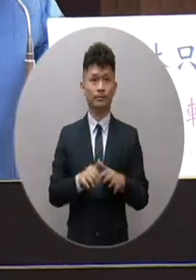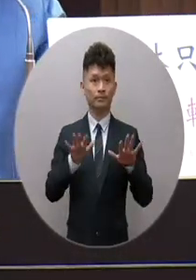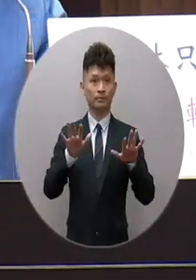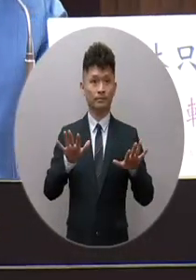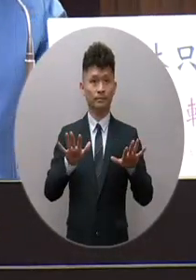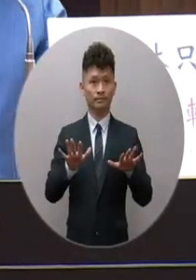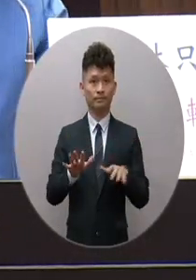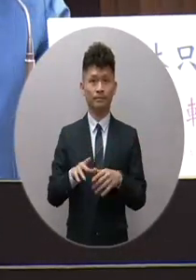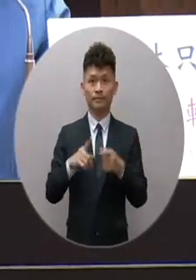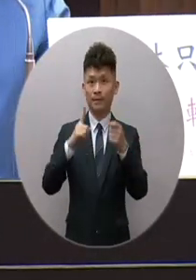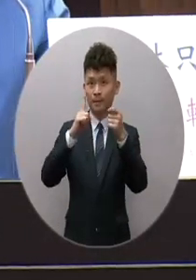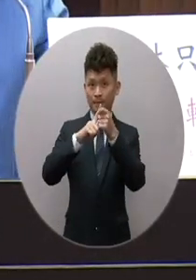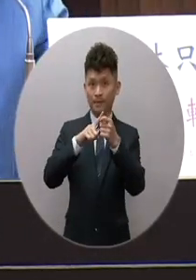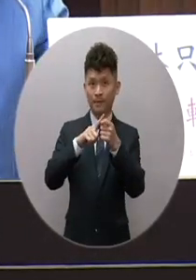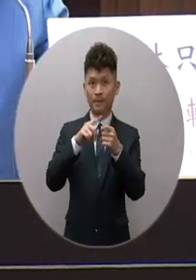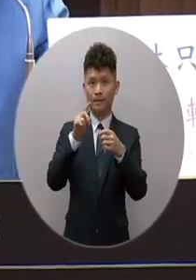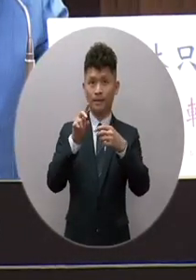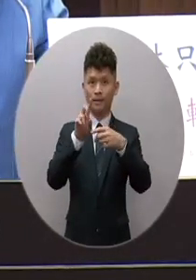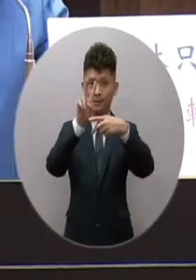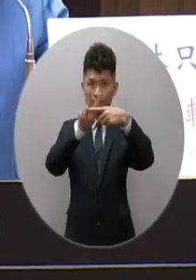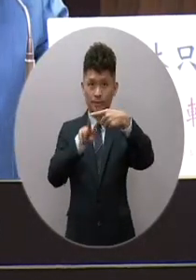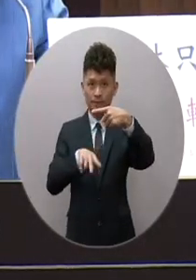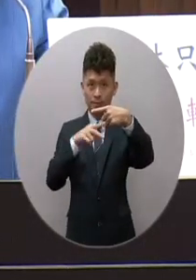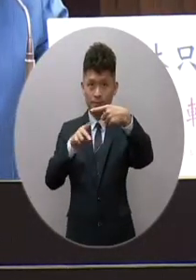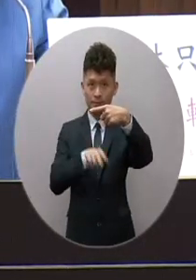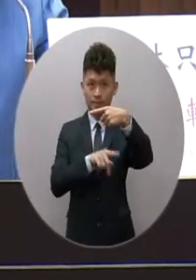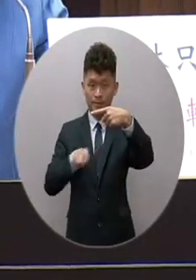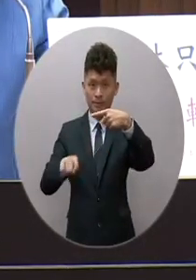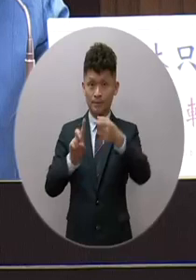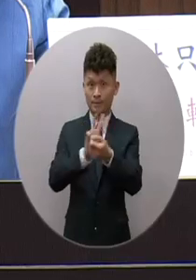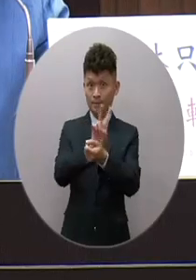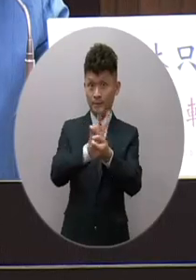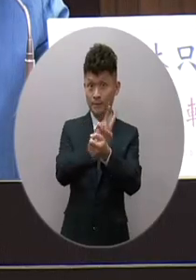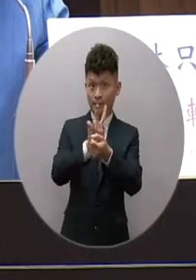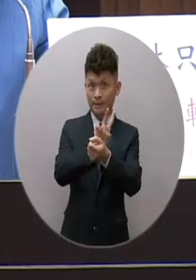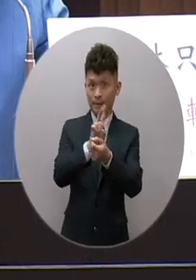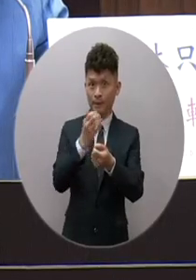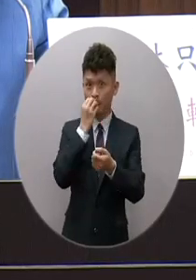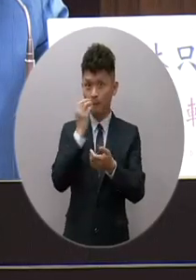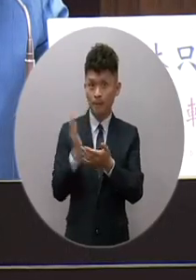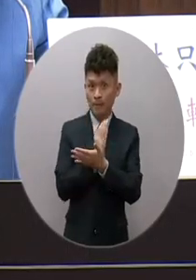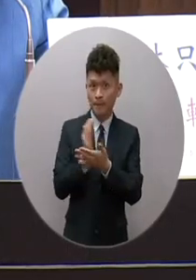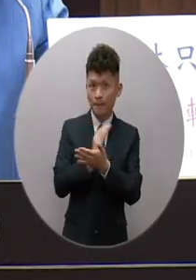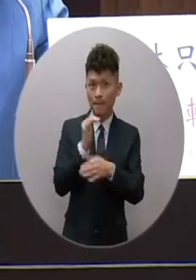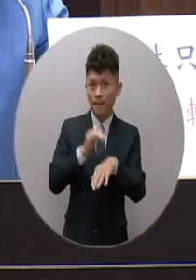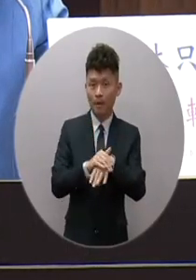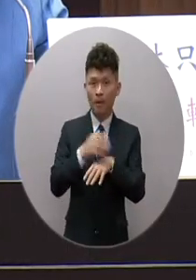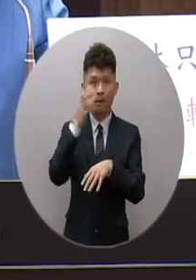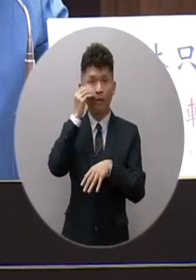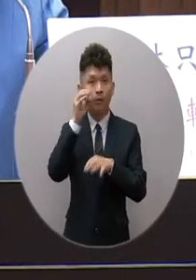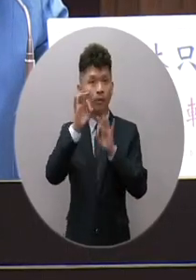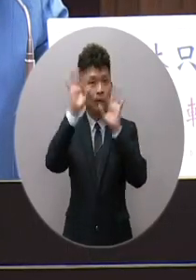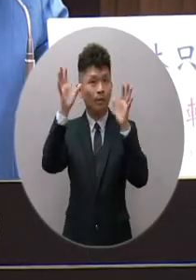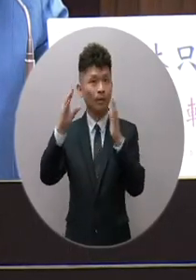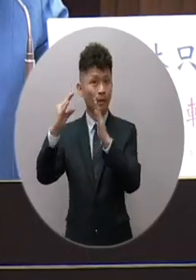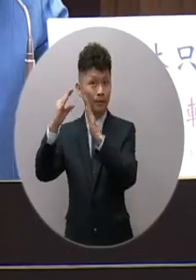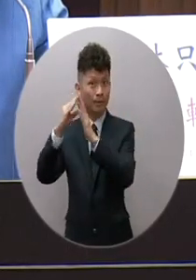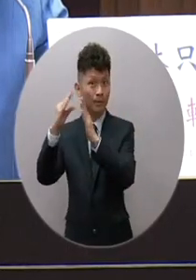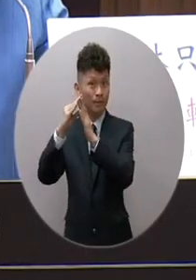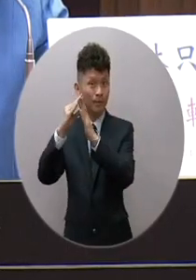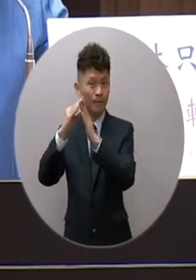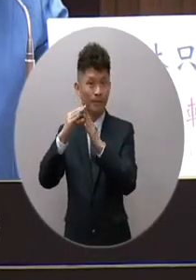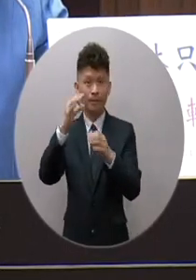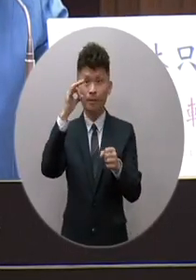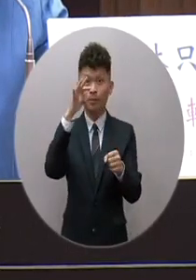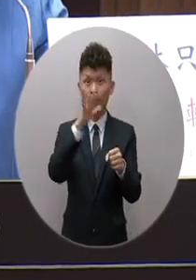米其林啊，那么我去了解，我们的观光局补助